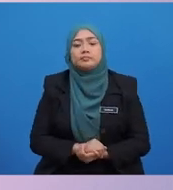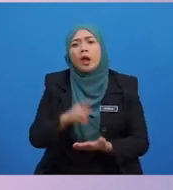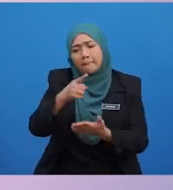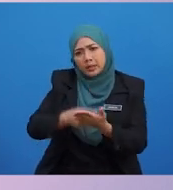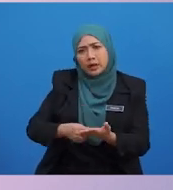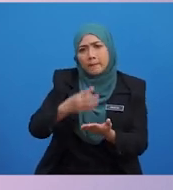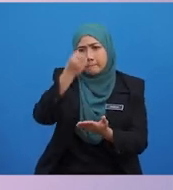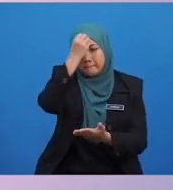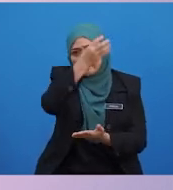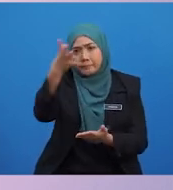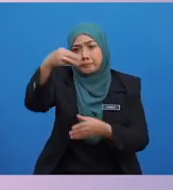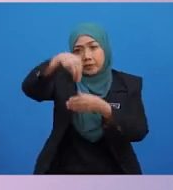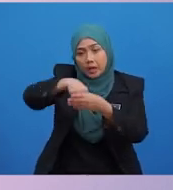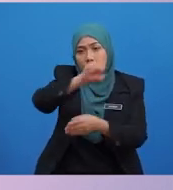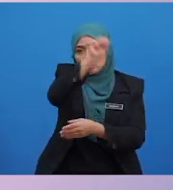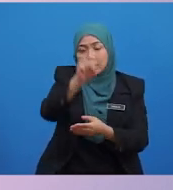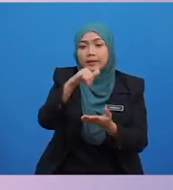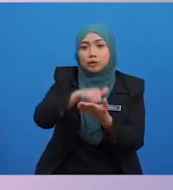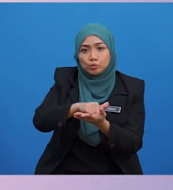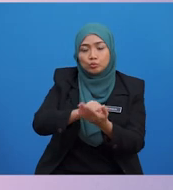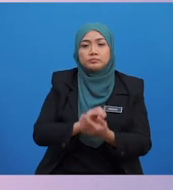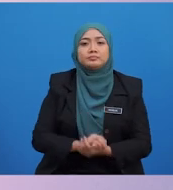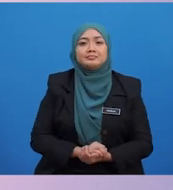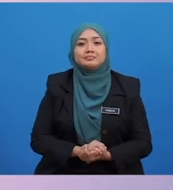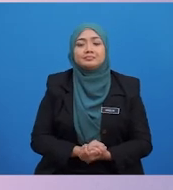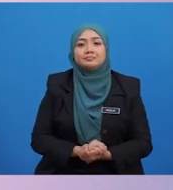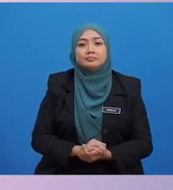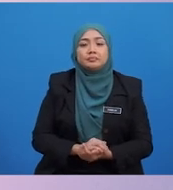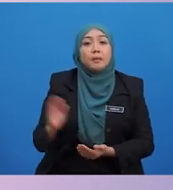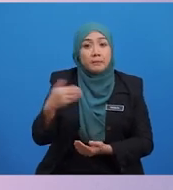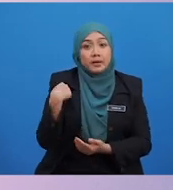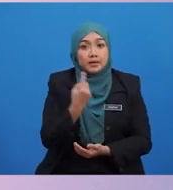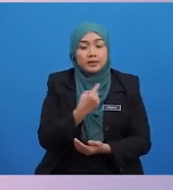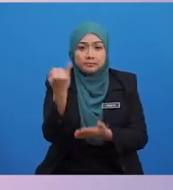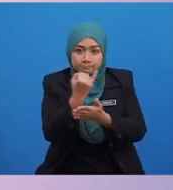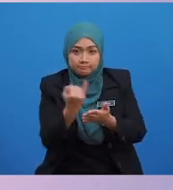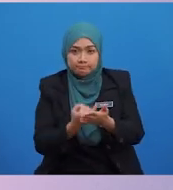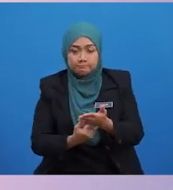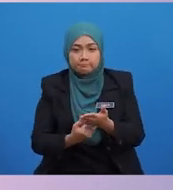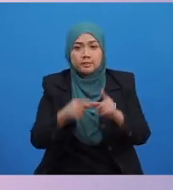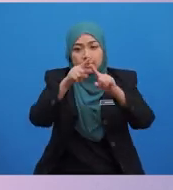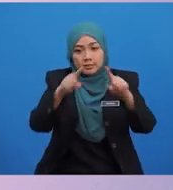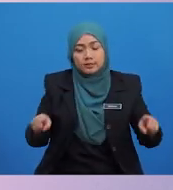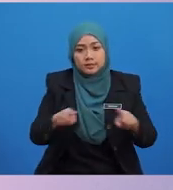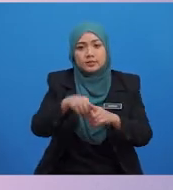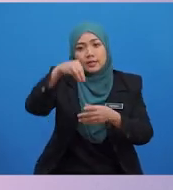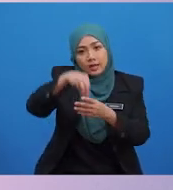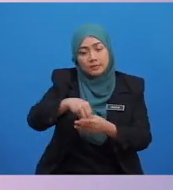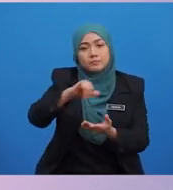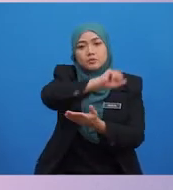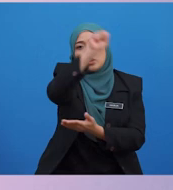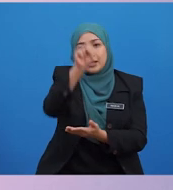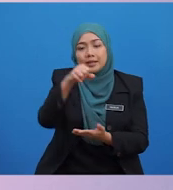Apakah maklumat yang diberikan dalam soalan ini Mari kita lafalkan segitiga yang digambarkan dalam